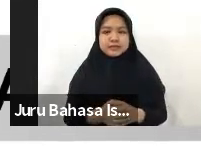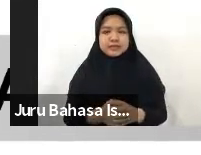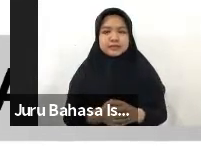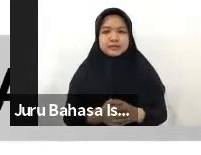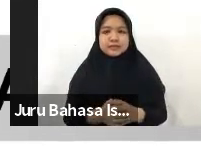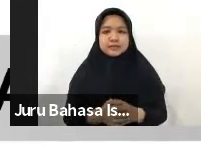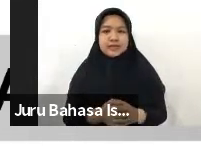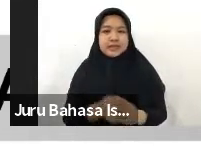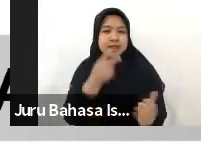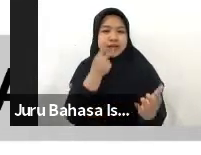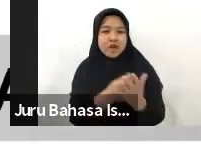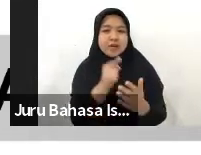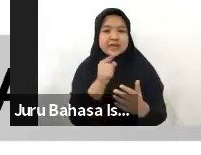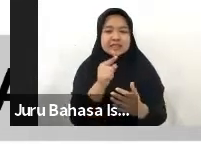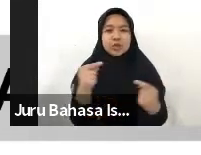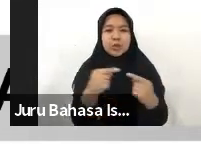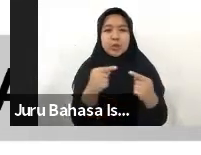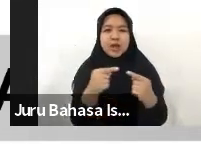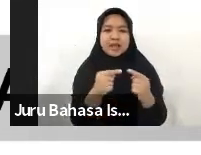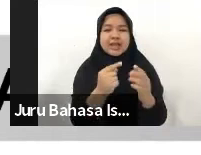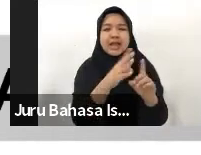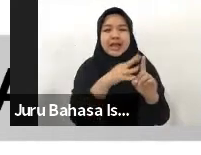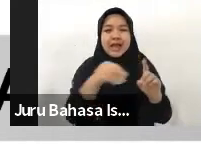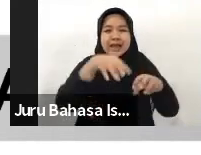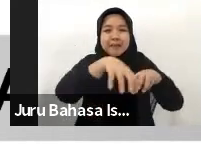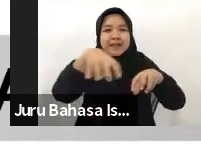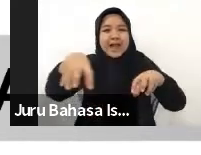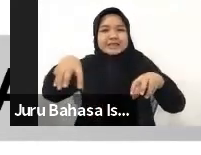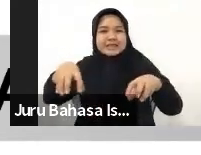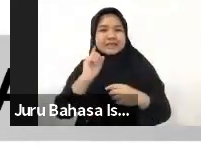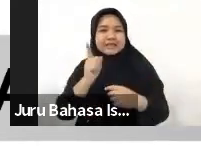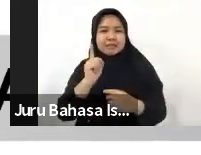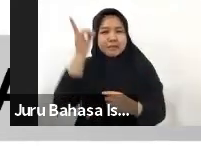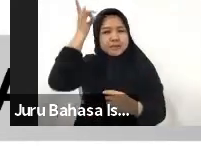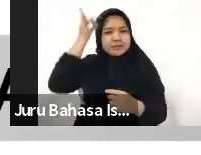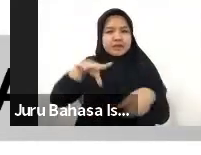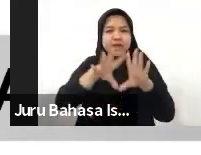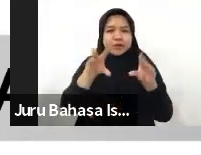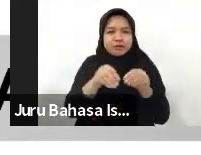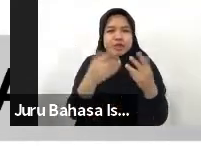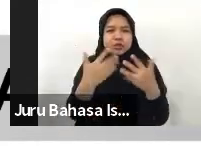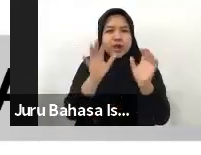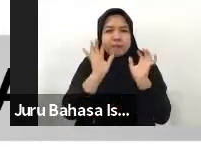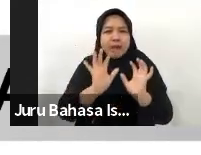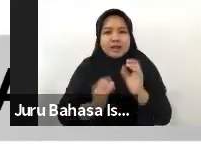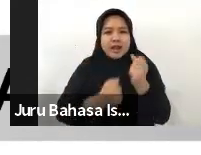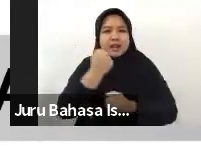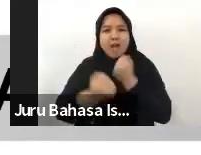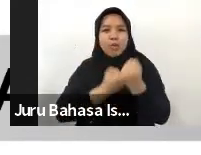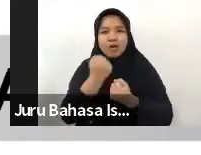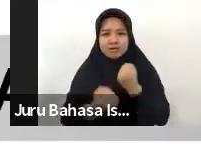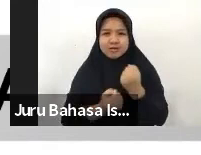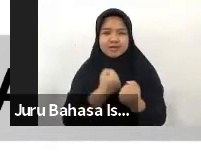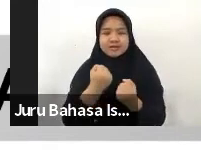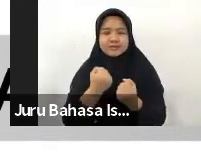rekomendasi ini terkait dengan replikasi, karena memang desa inklusi ini sudah mulai banyak dilakukan. Jadi